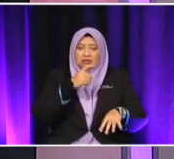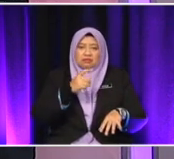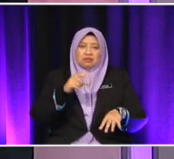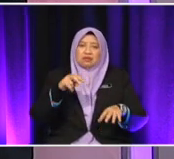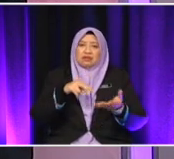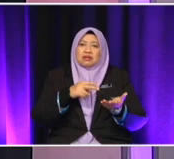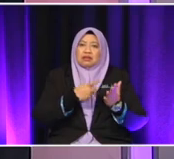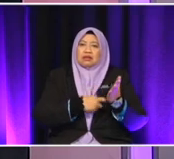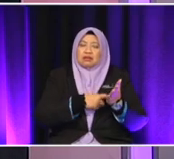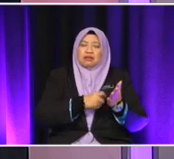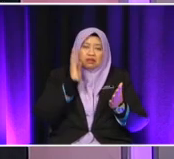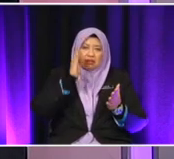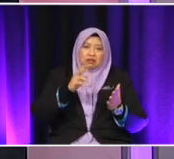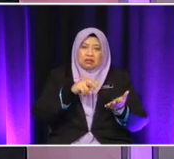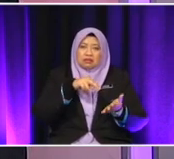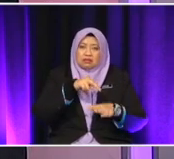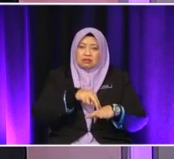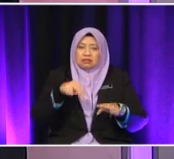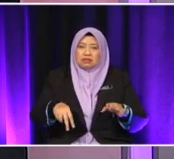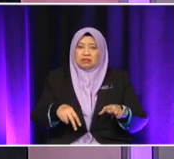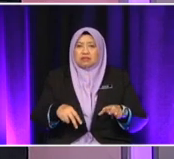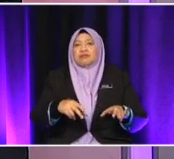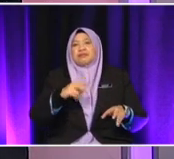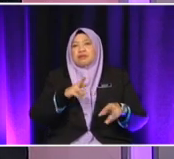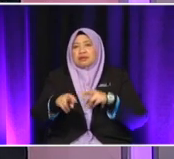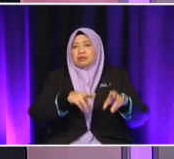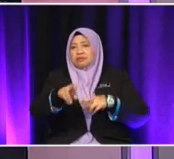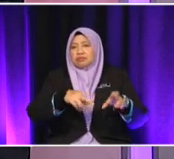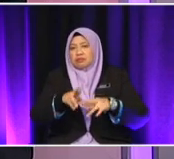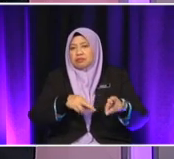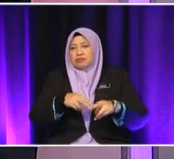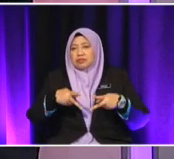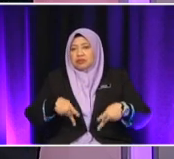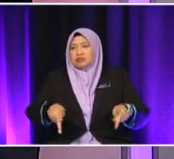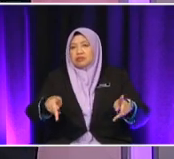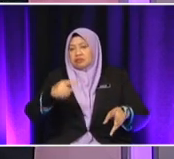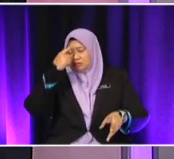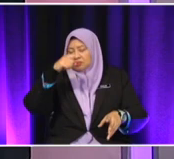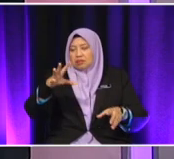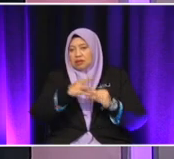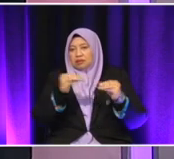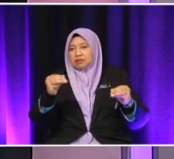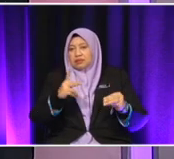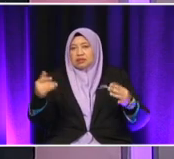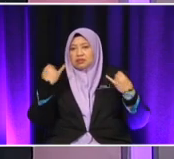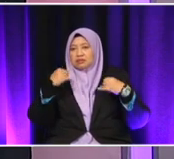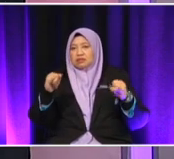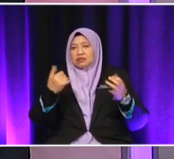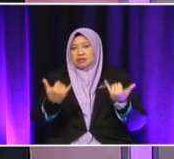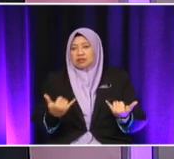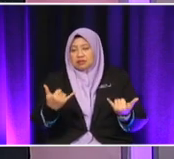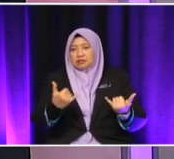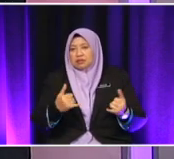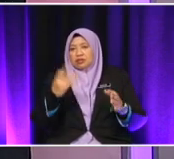Firma atau pengeluaran akan rebuk peluang untuk menghabiskan jualannya sekarang karena Tunggu Pada